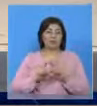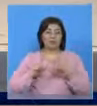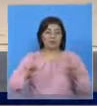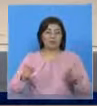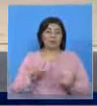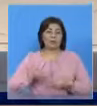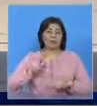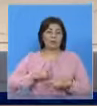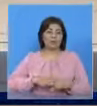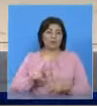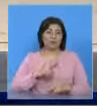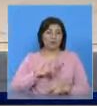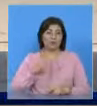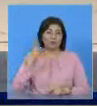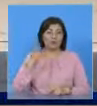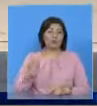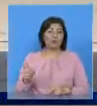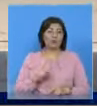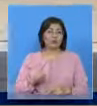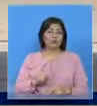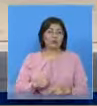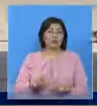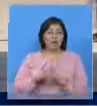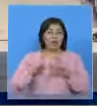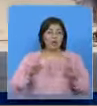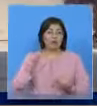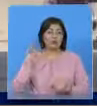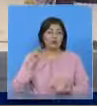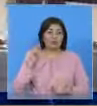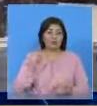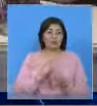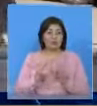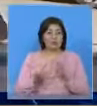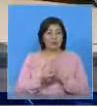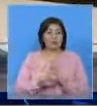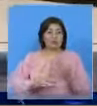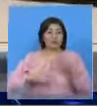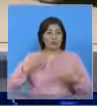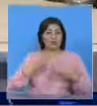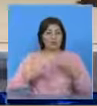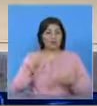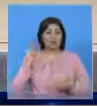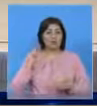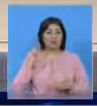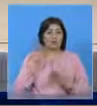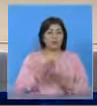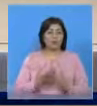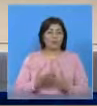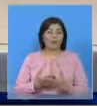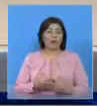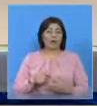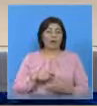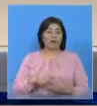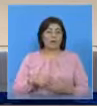что я считаю, что традиционное обучение никак не заменить дистанционным обучением. Тем более во